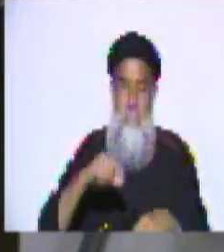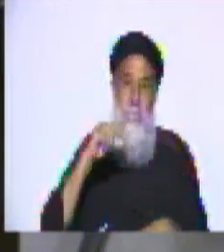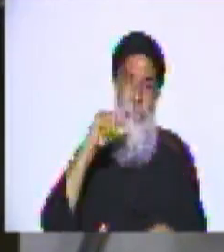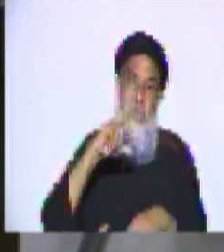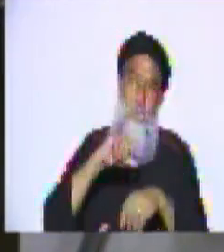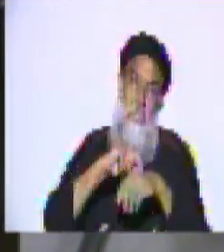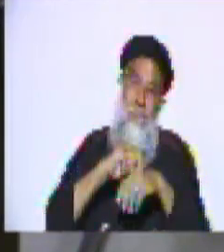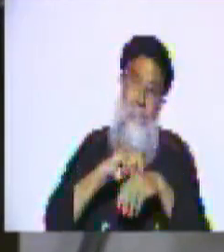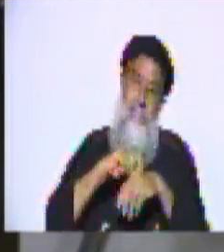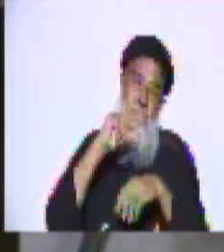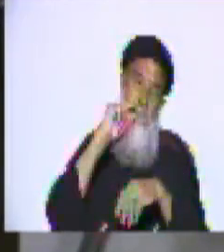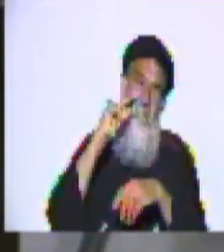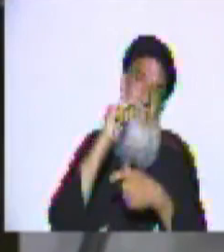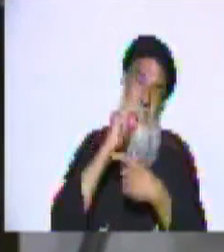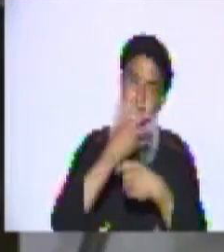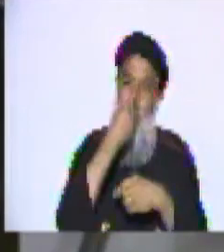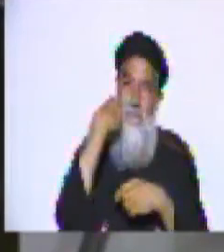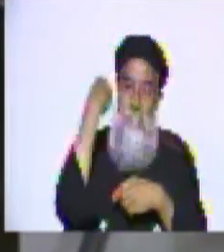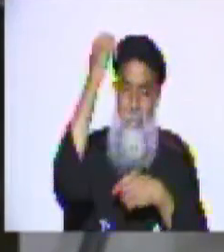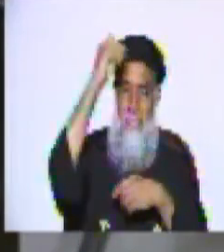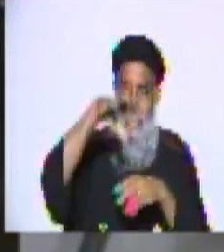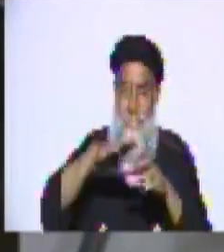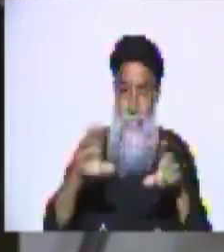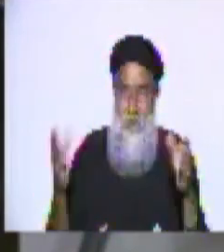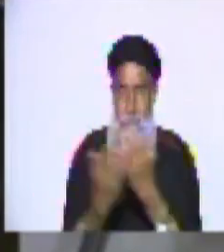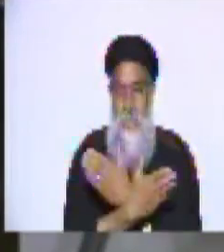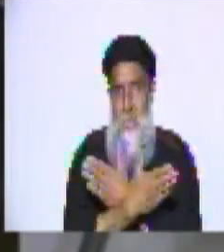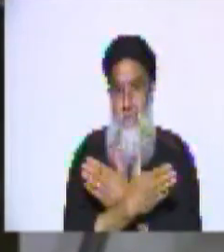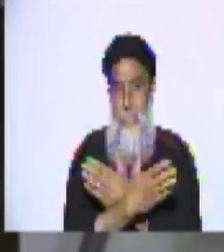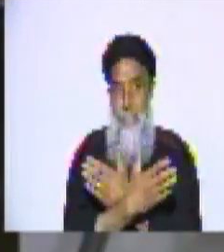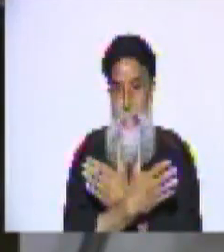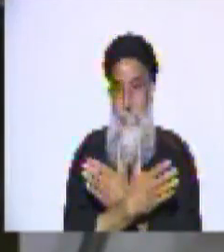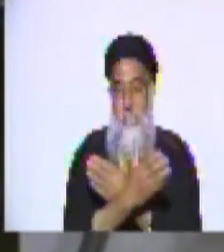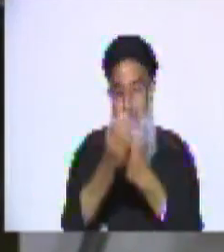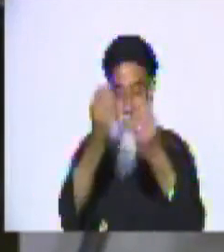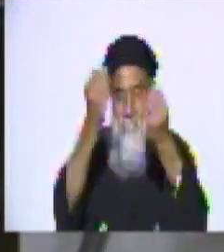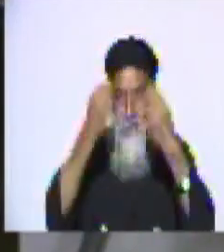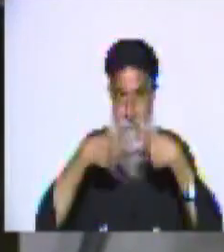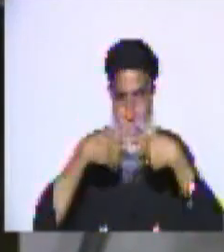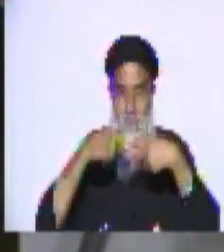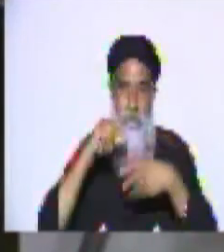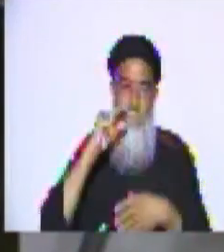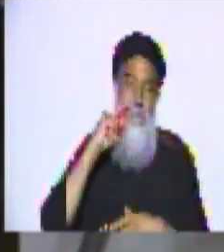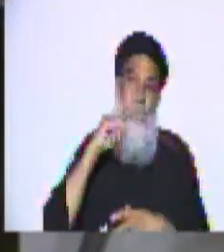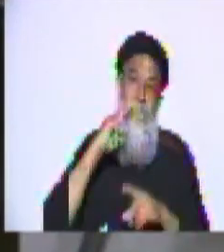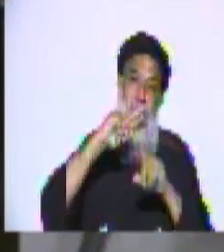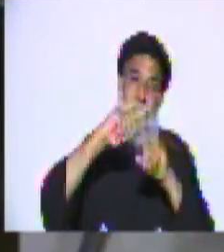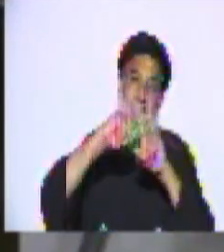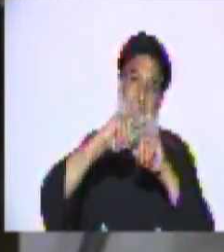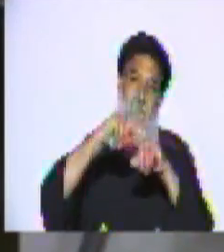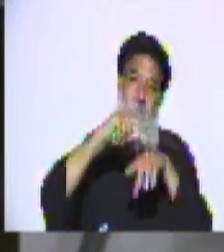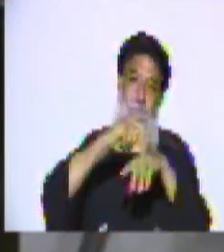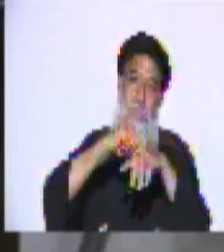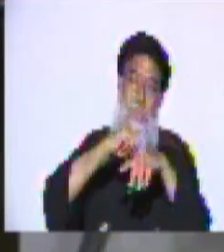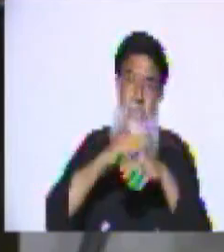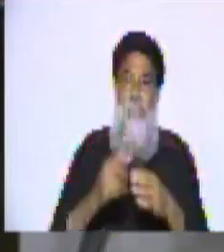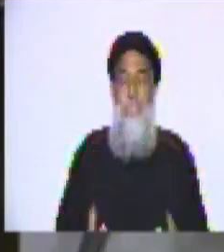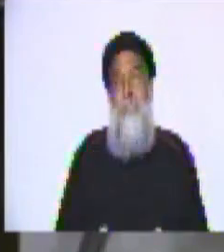بعد حلول الروح القدس والتحول، يبقى أنا باخد دم الصليب وجسد